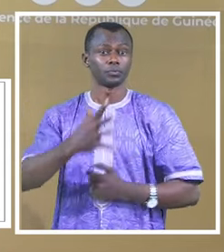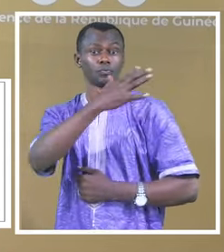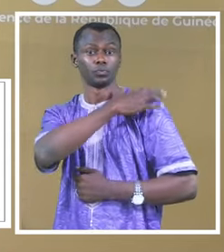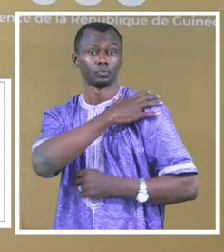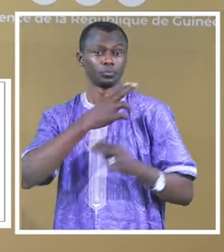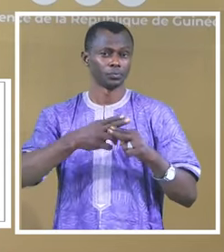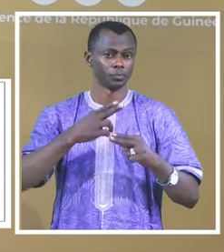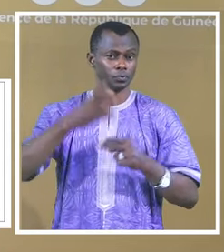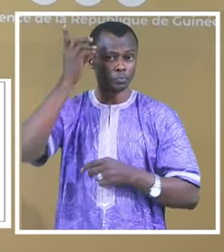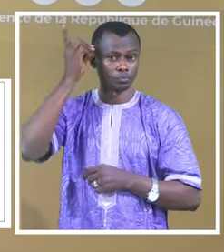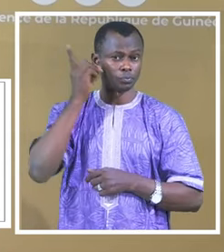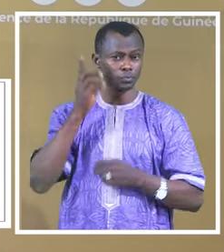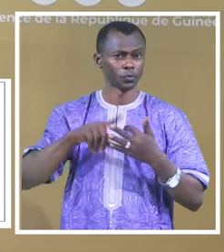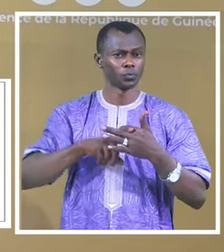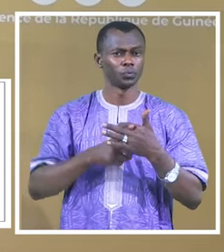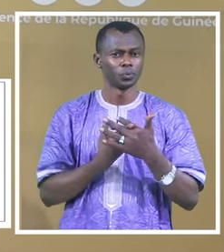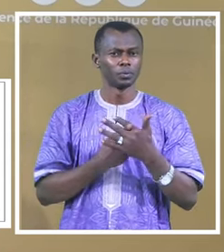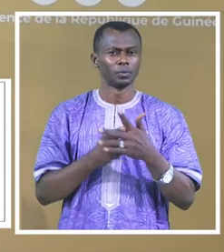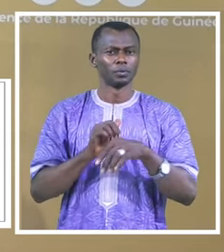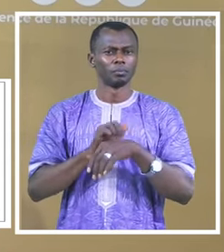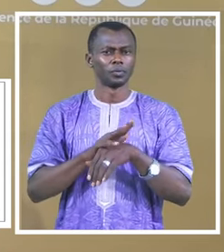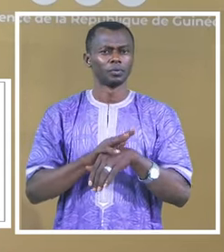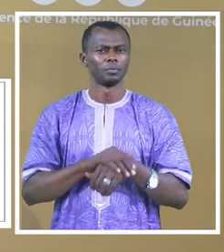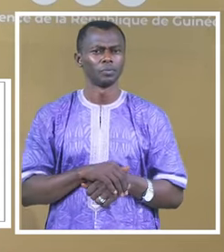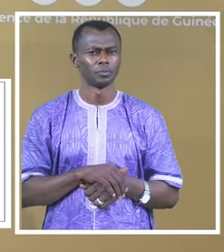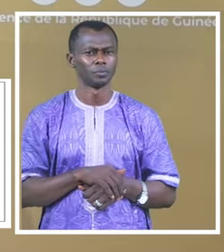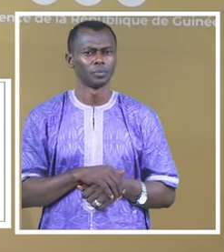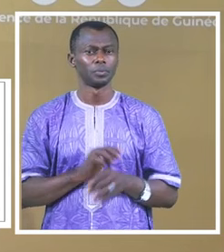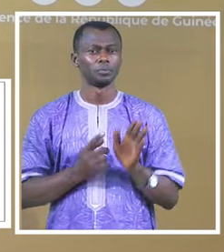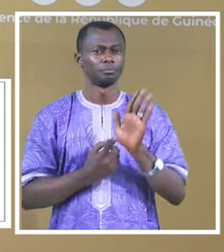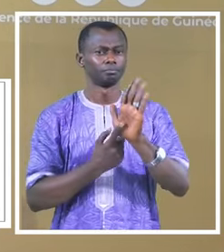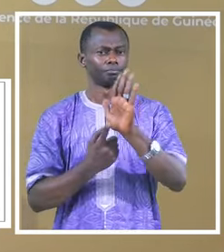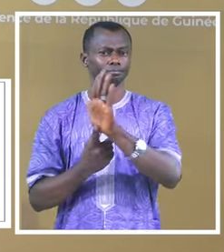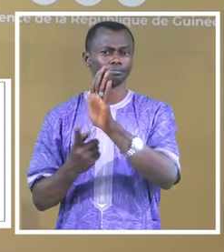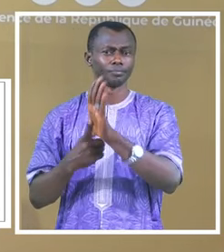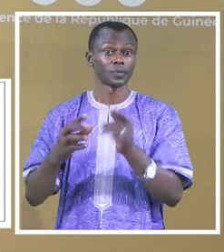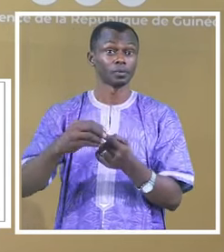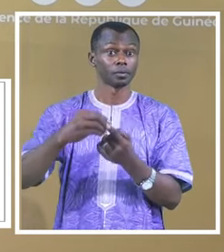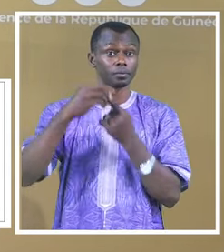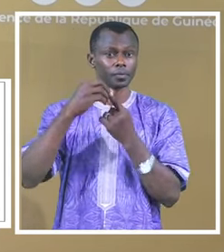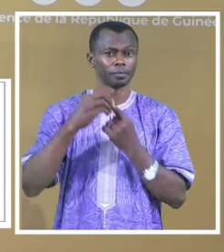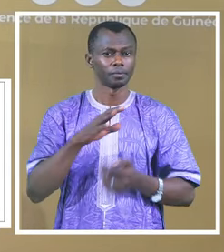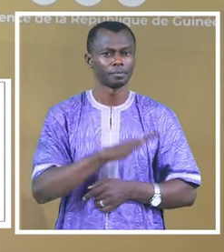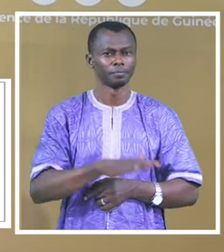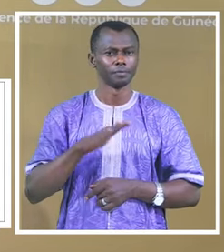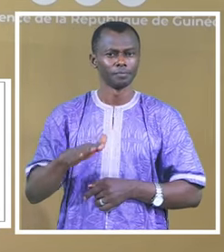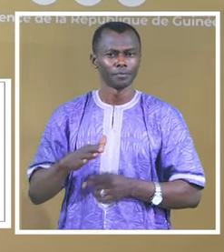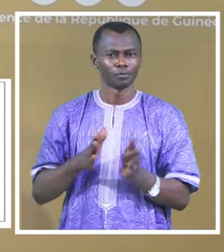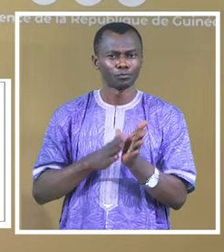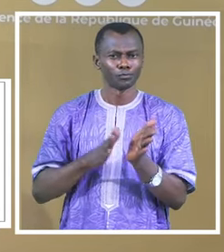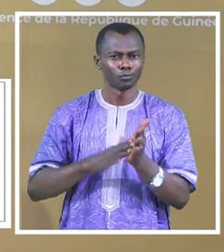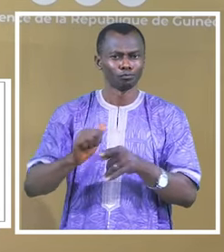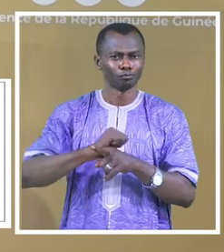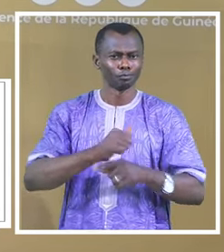du pouvoir exécutif de la République de Guinée. Après les avoir félicités, encouragés à